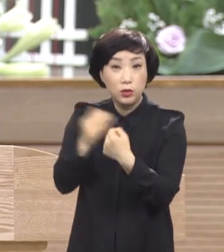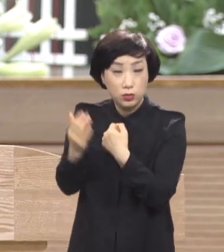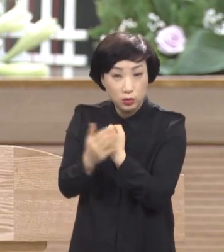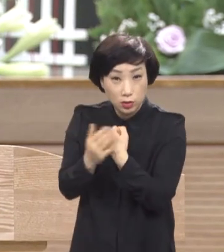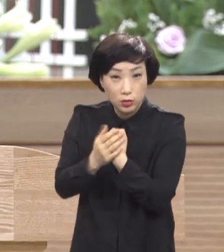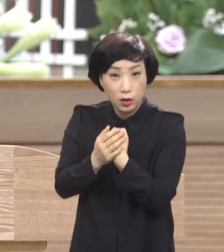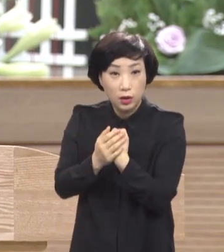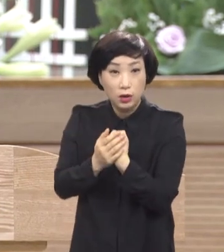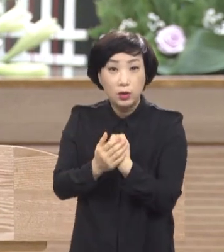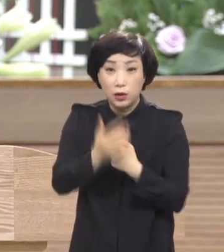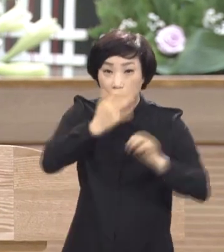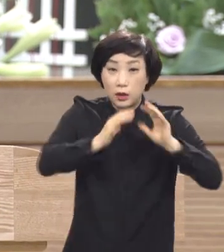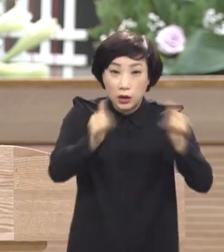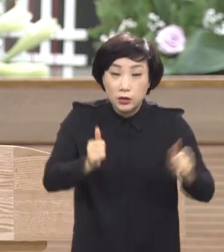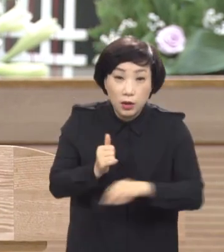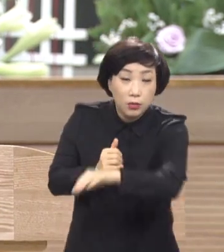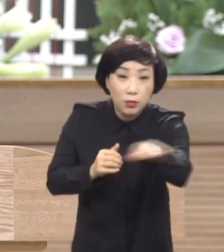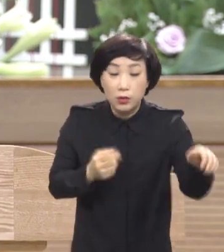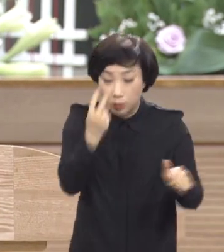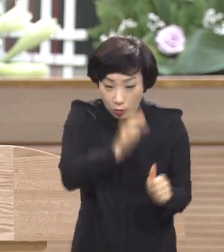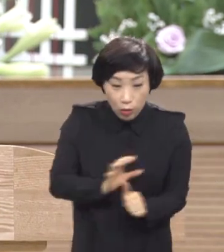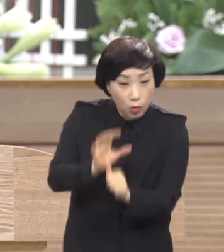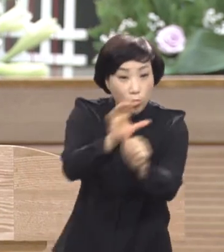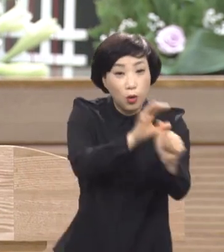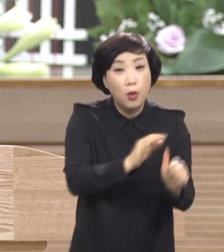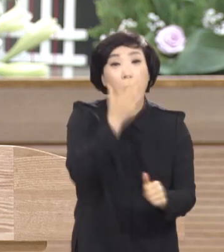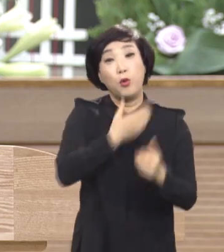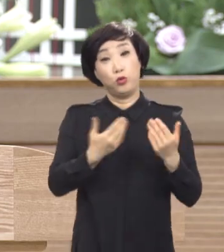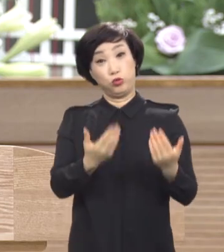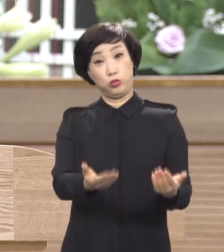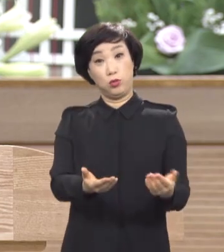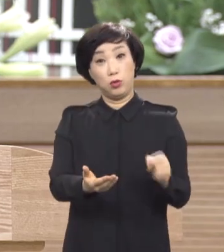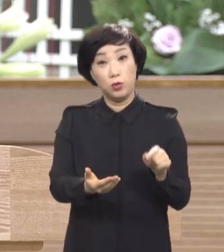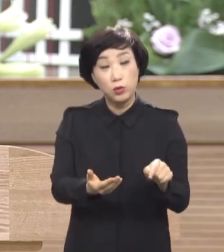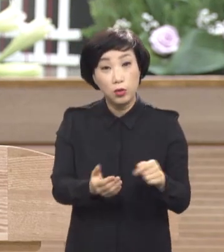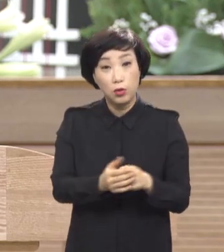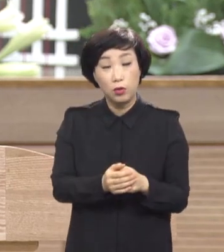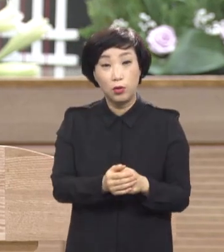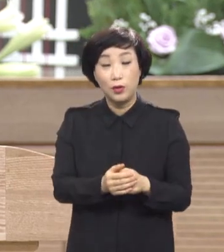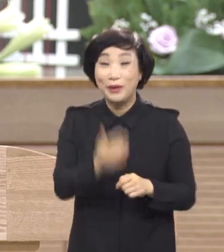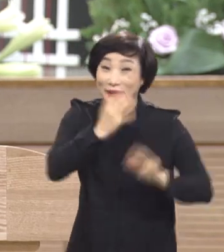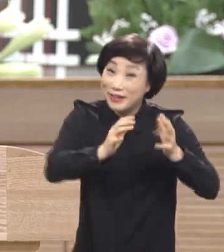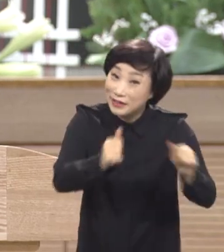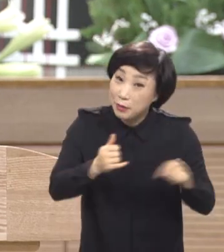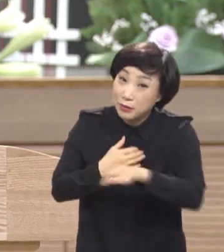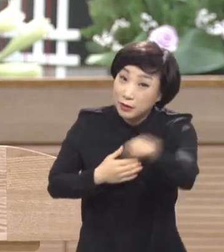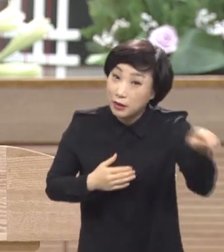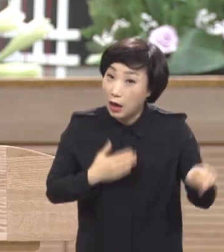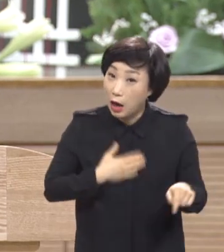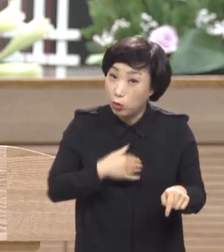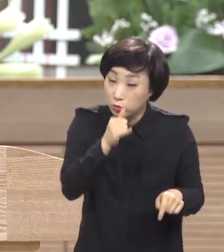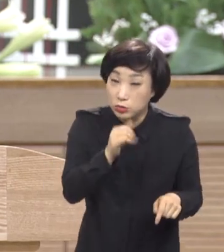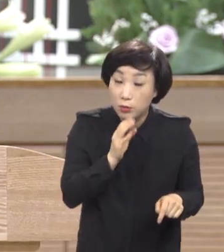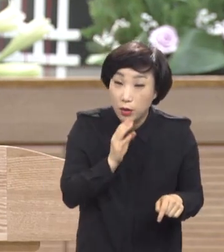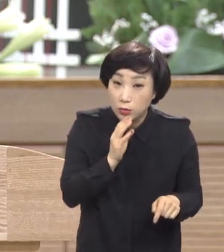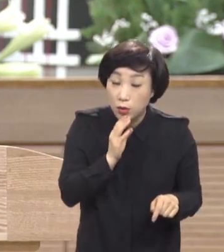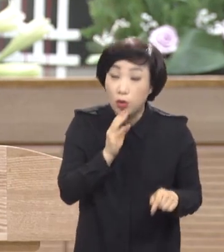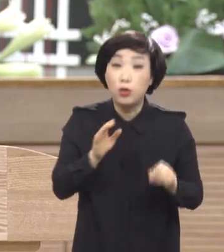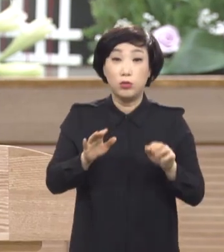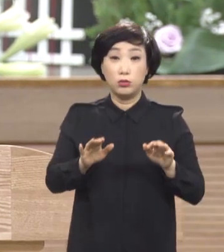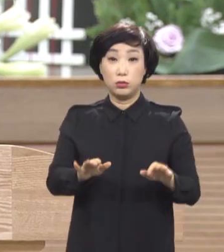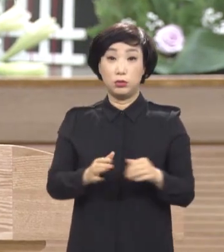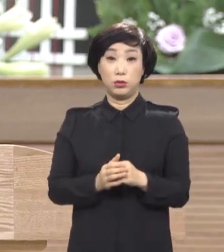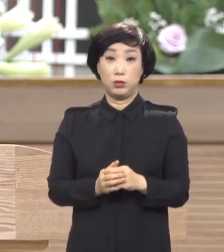그들을 보존하시고 축복하심에 대하여 당사자들이 알고 있는데도 불구하고